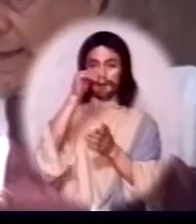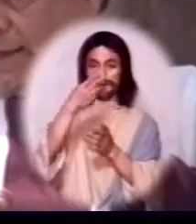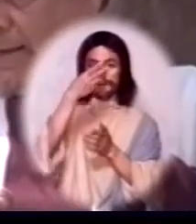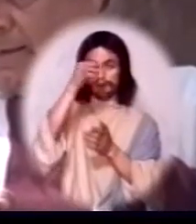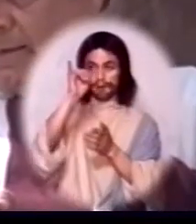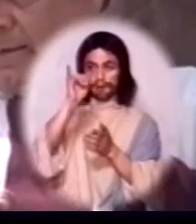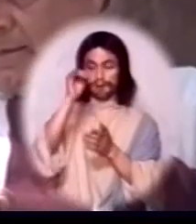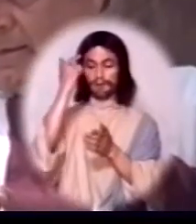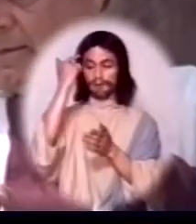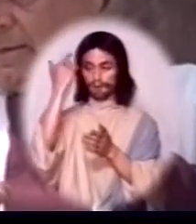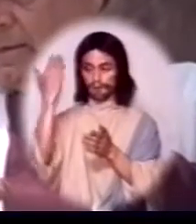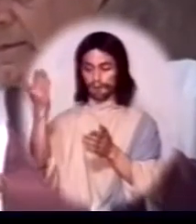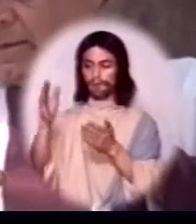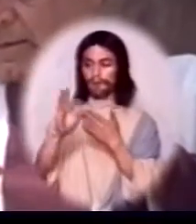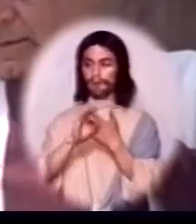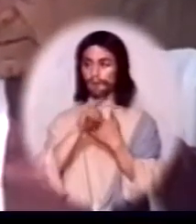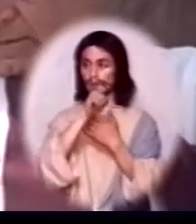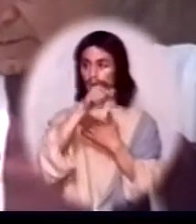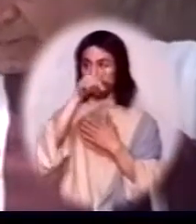갈릴리라고?